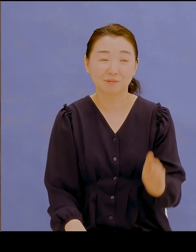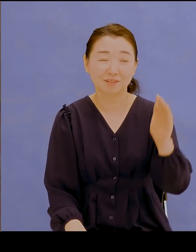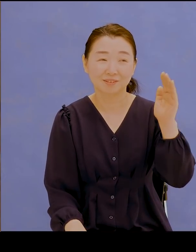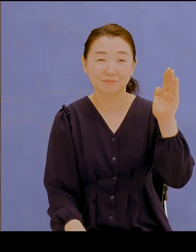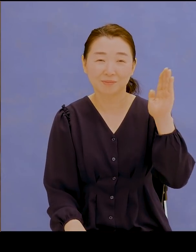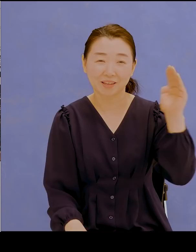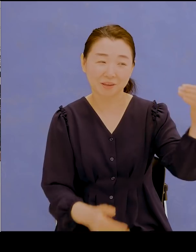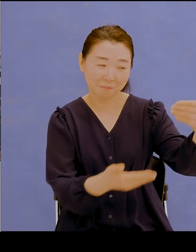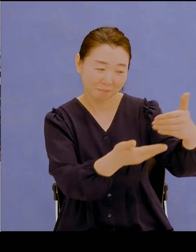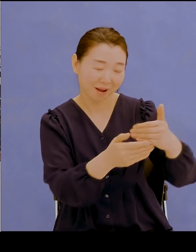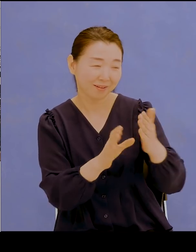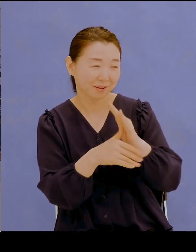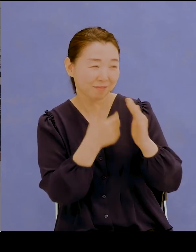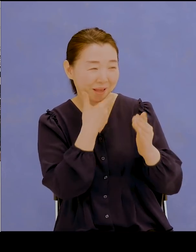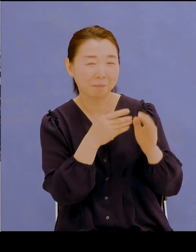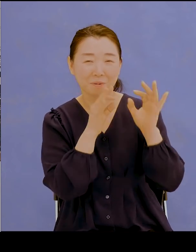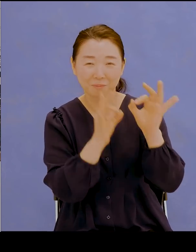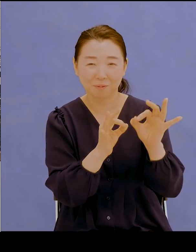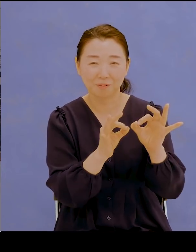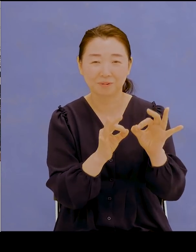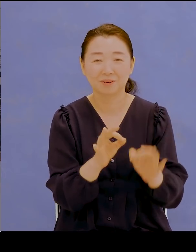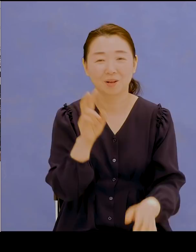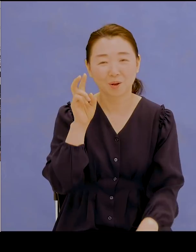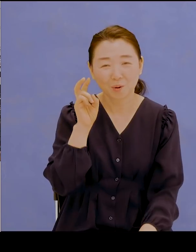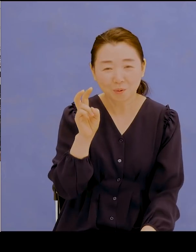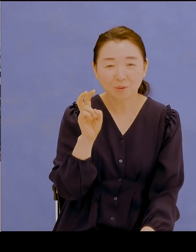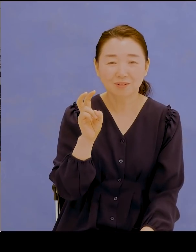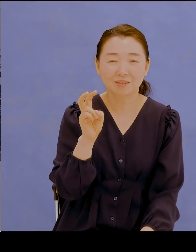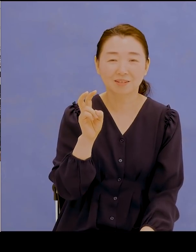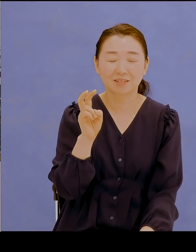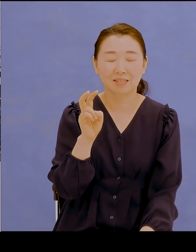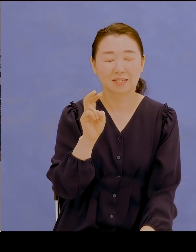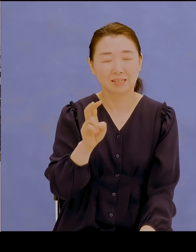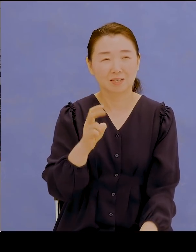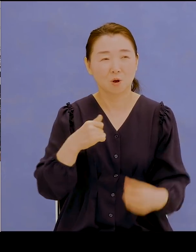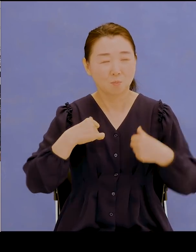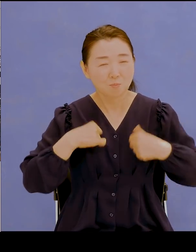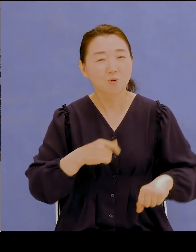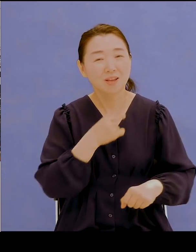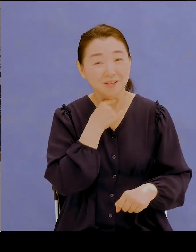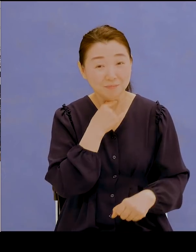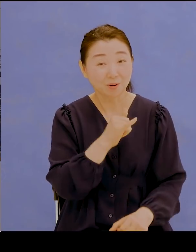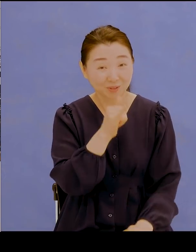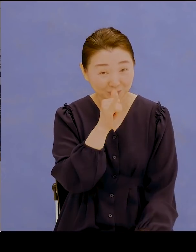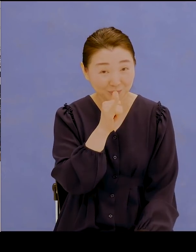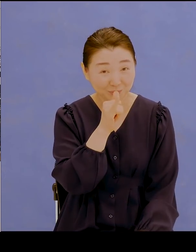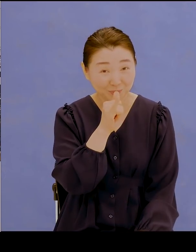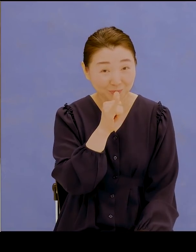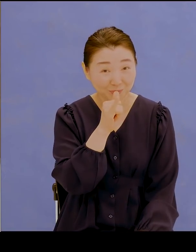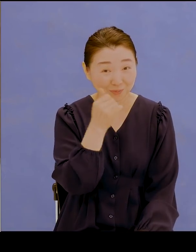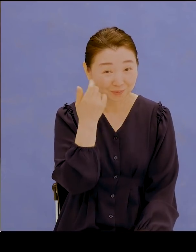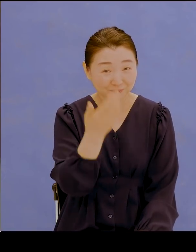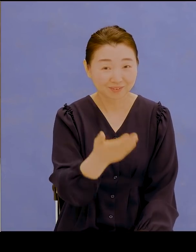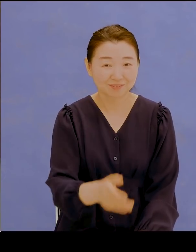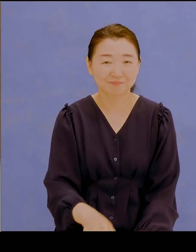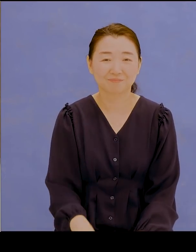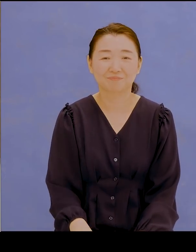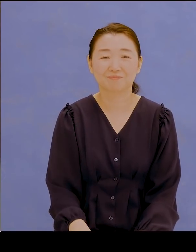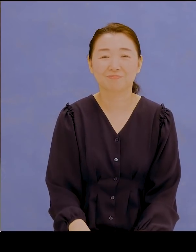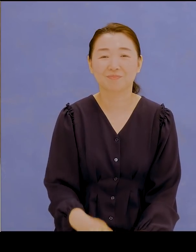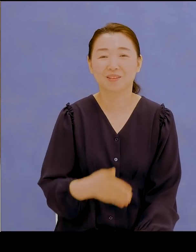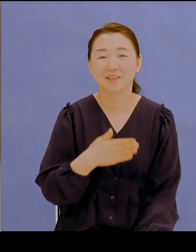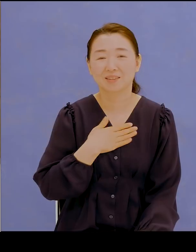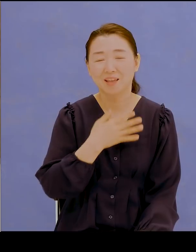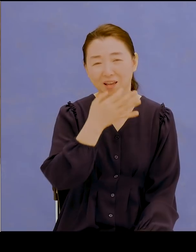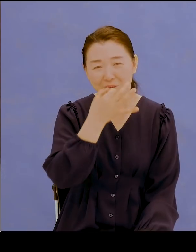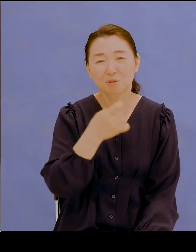행복해 보이시는데 네, 네. 그 사역하는 모습이 근데 혹시 또 그만두고 싶다는 생각을 하신 적이 있을까요? 근데 그때는 제 딴엔